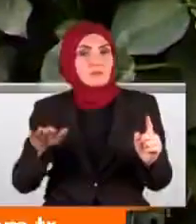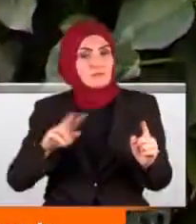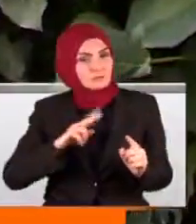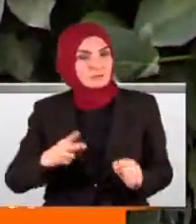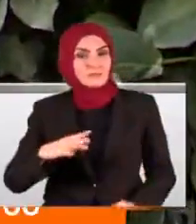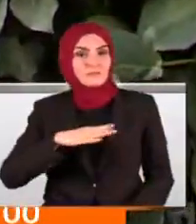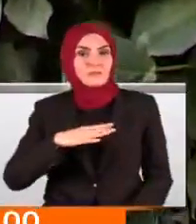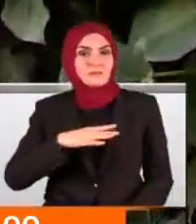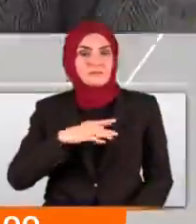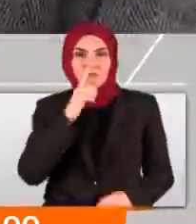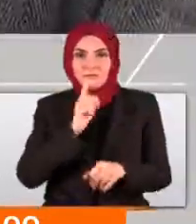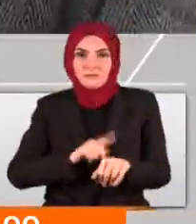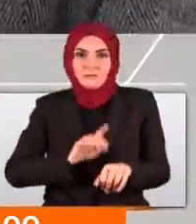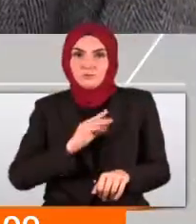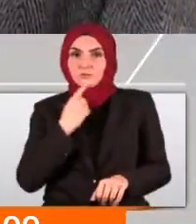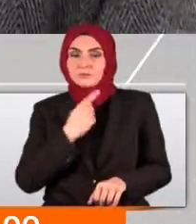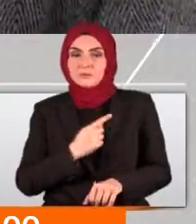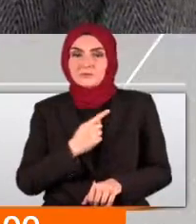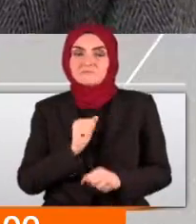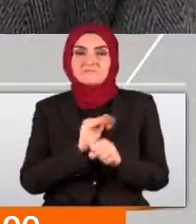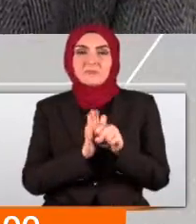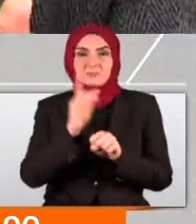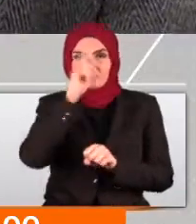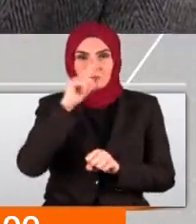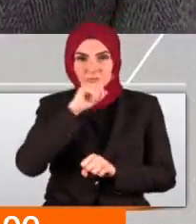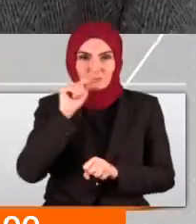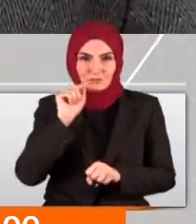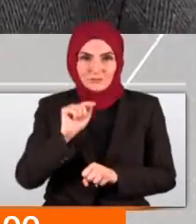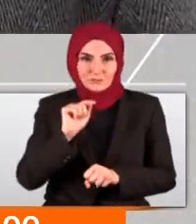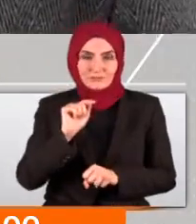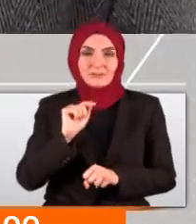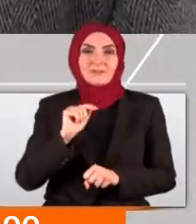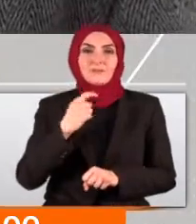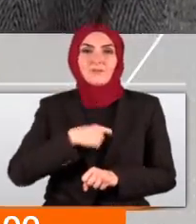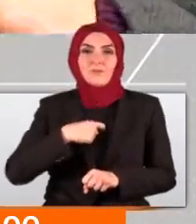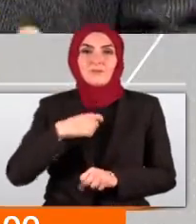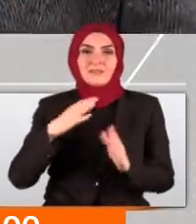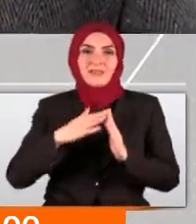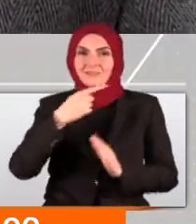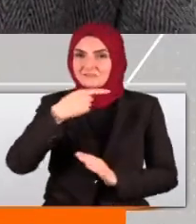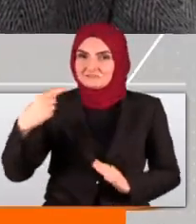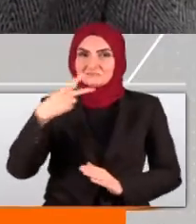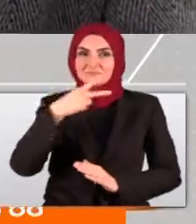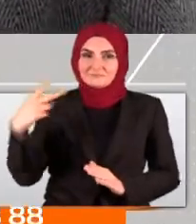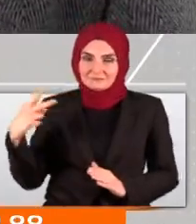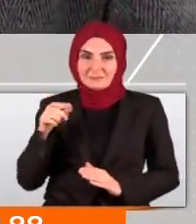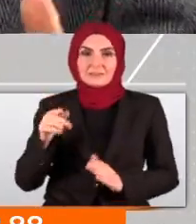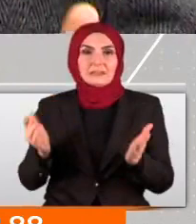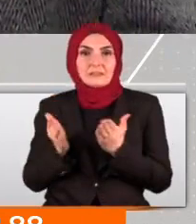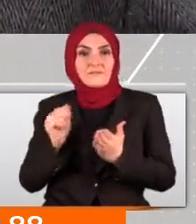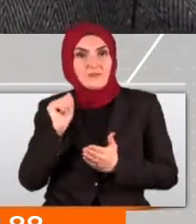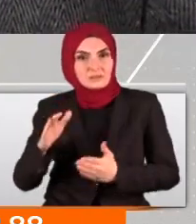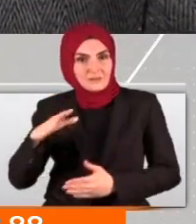ya. Ay, inanmıyorum. Pandemiden dolayı müstakil ve bahçeli eve olan ilginin ve talebin artması, yeni inşaatlara olan